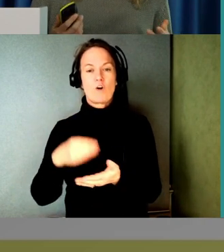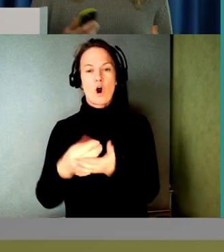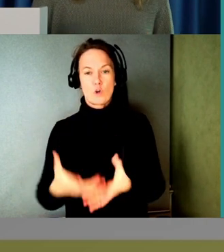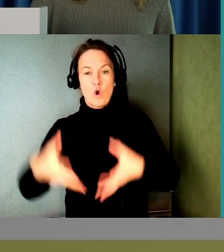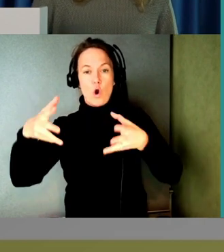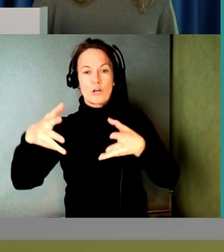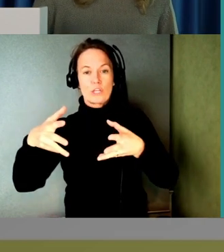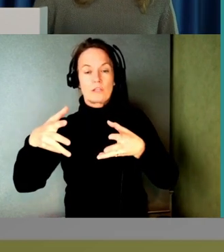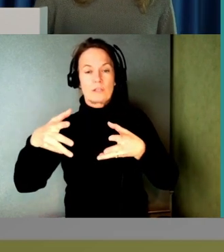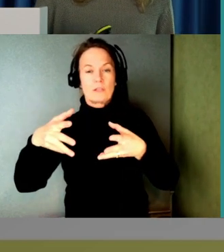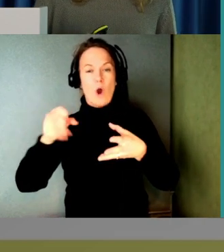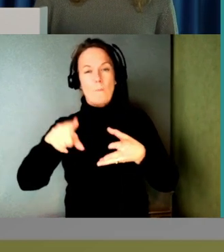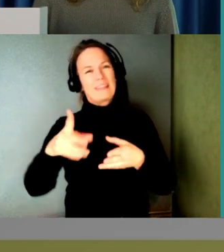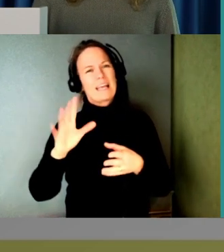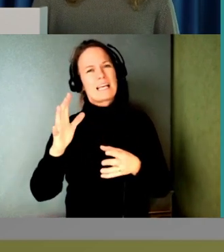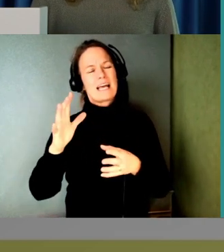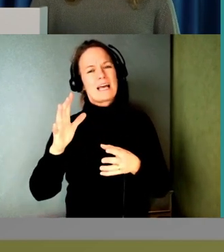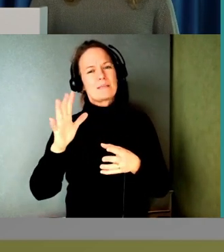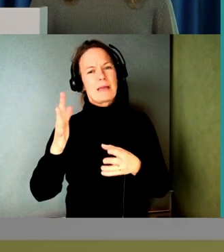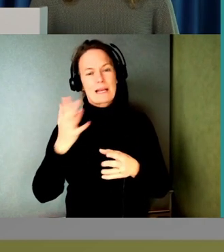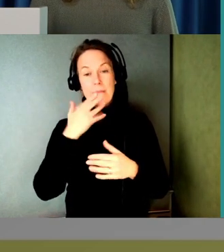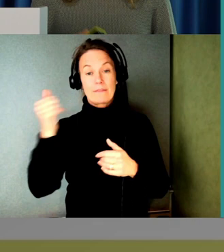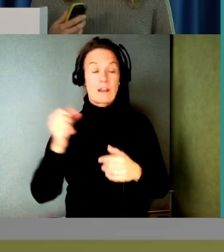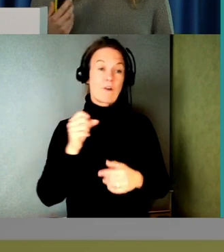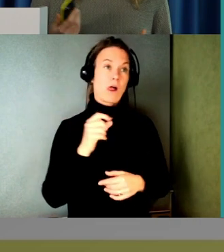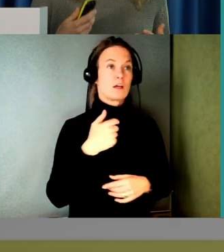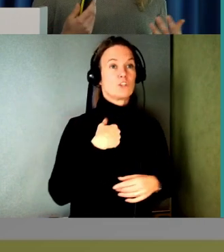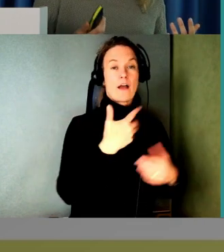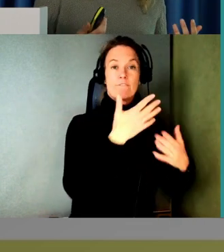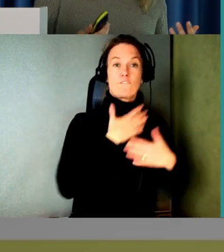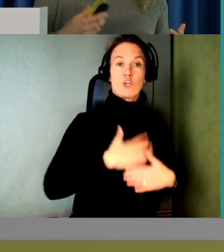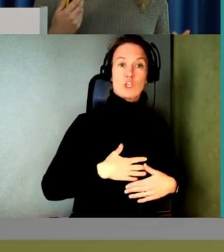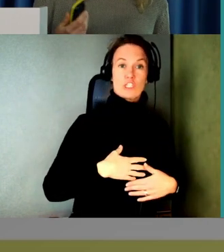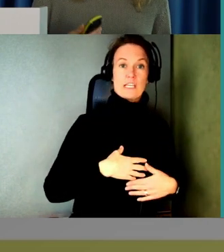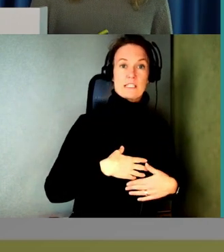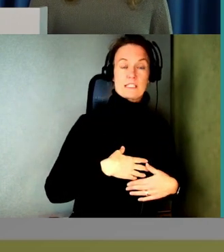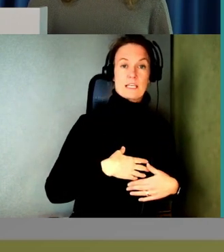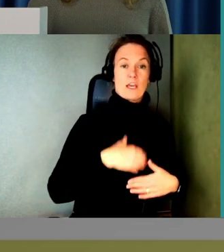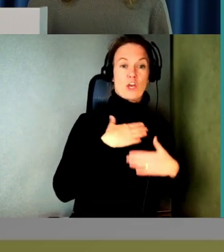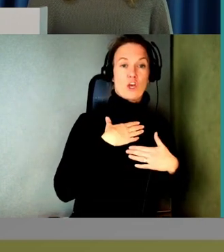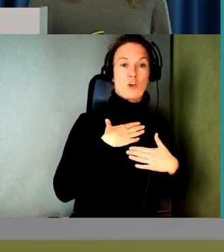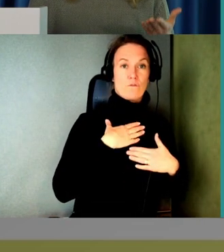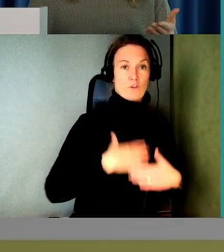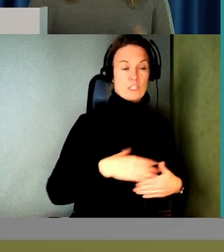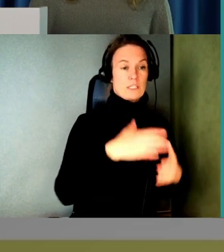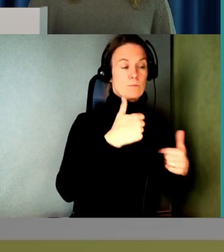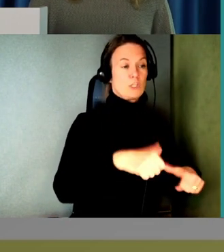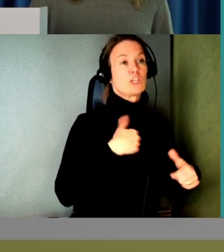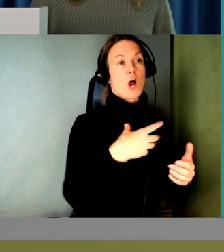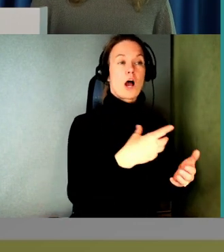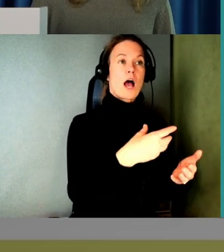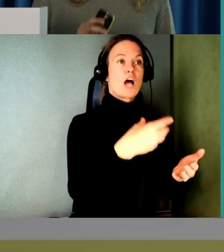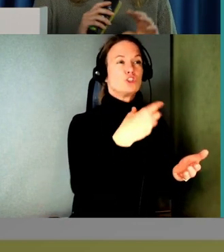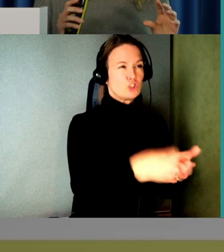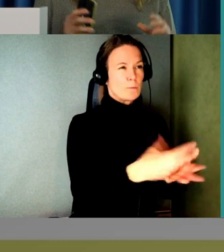vi tänker att jag köper någonting i en fysisk butik så har jag redan betalat den när jag säger att jag har köpt den så att just den här